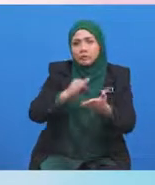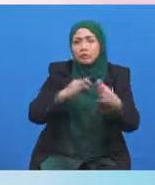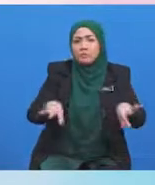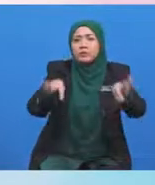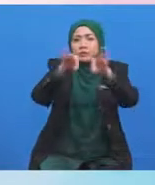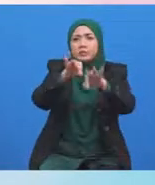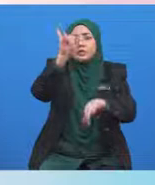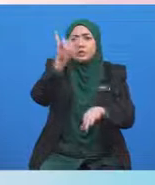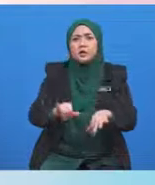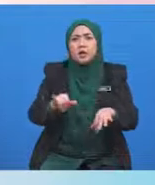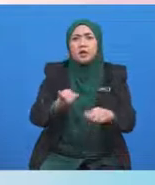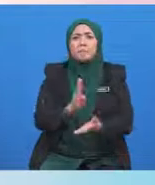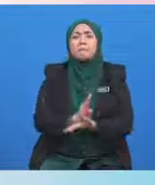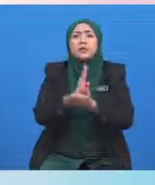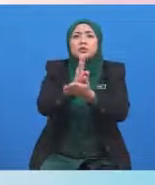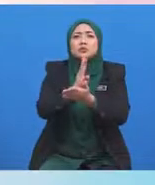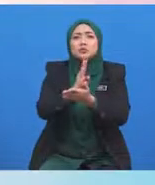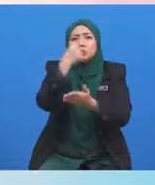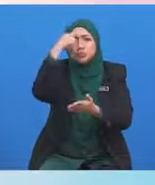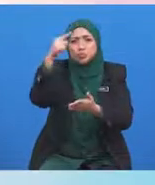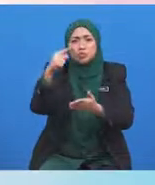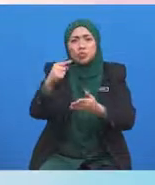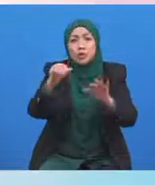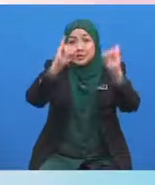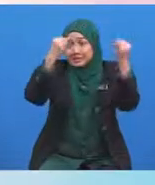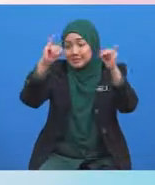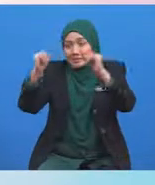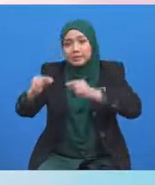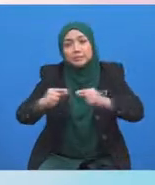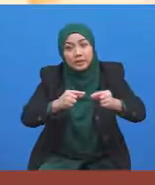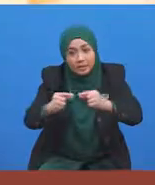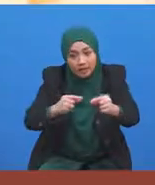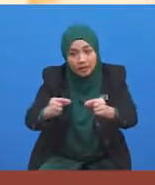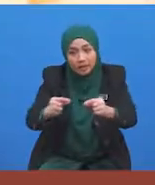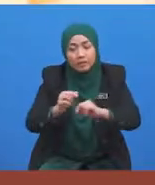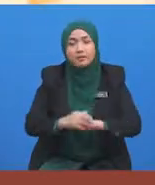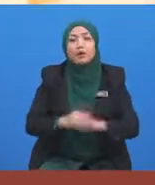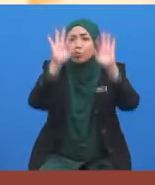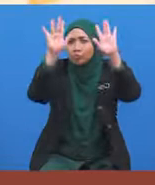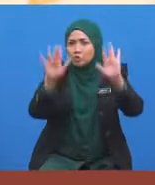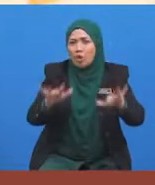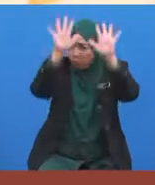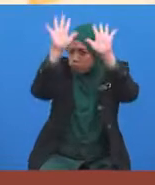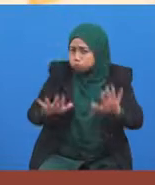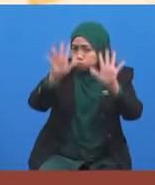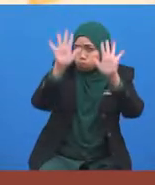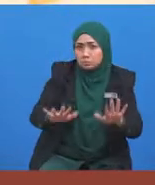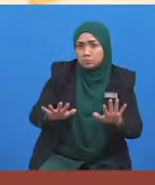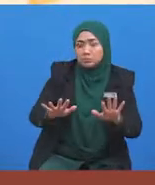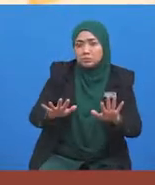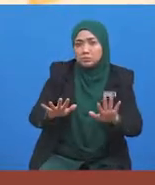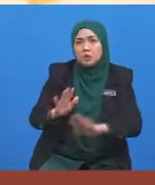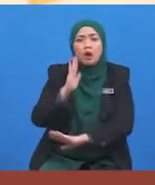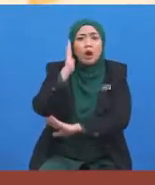yang membantu dan menggalakkan gerakan jisim. Hujan yang lebat akan meningkatkan jumlah